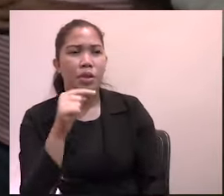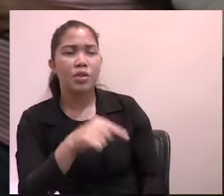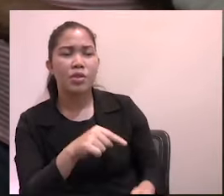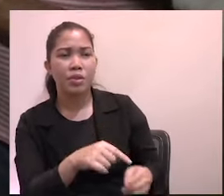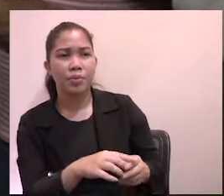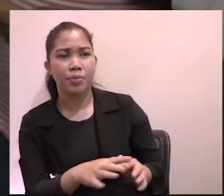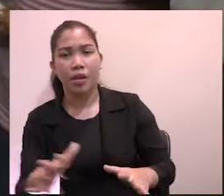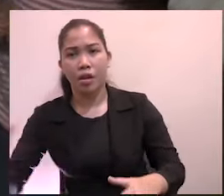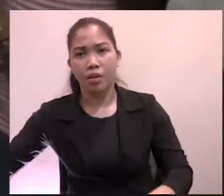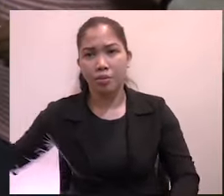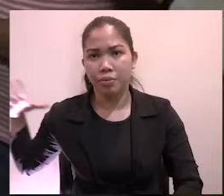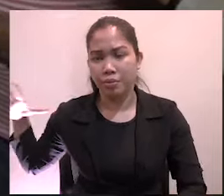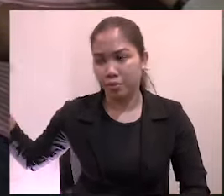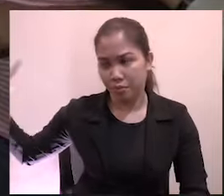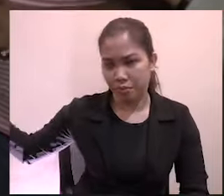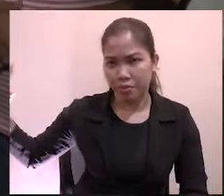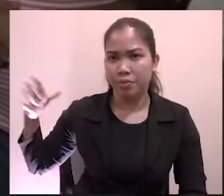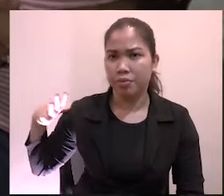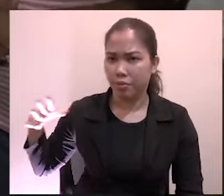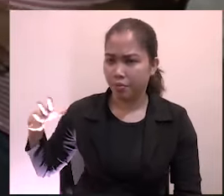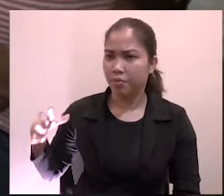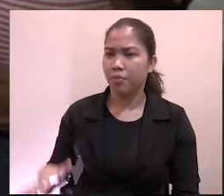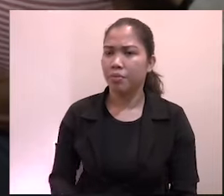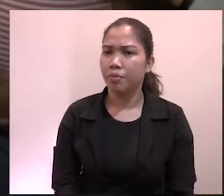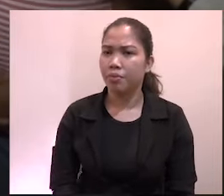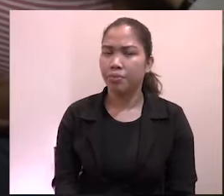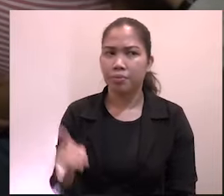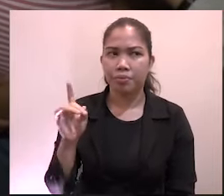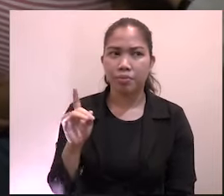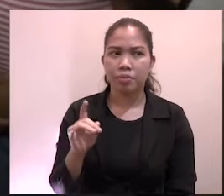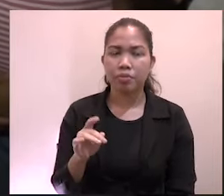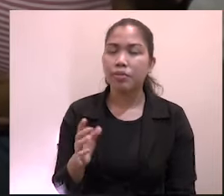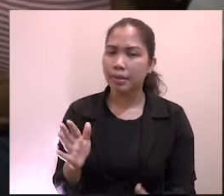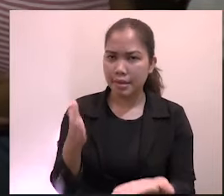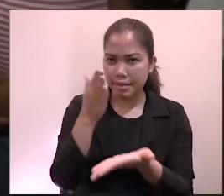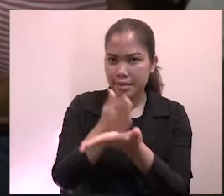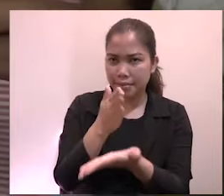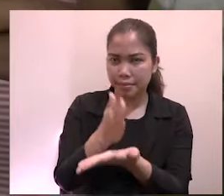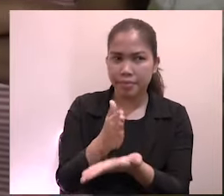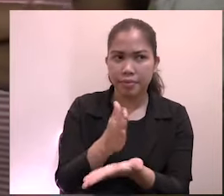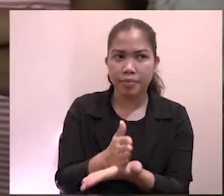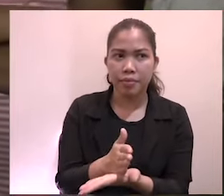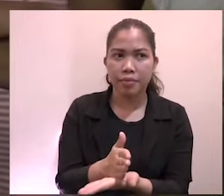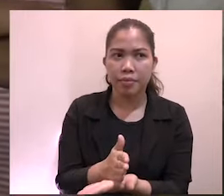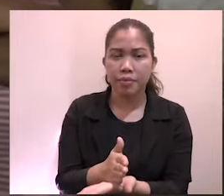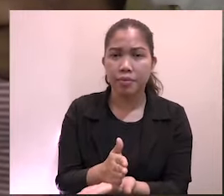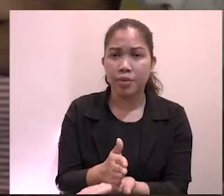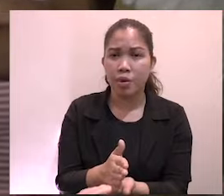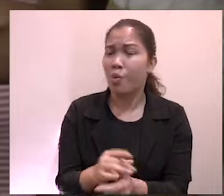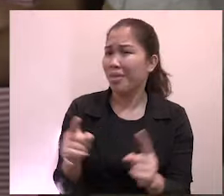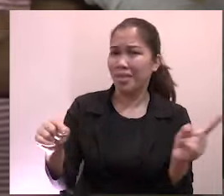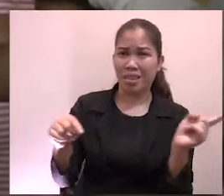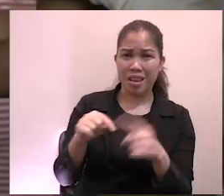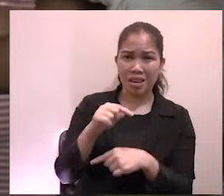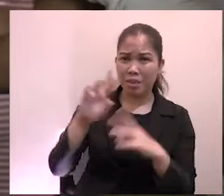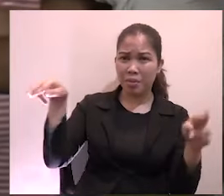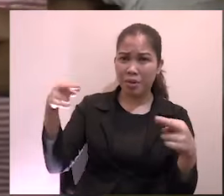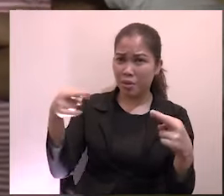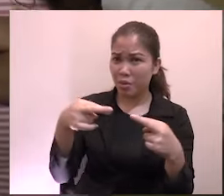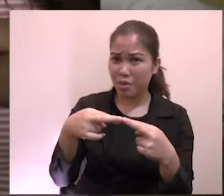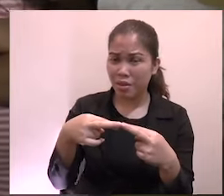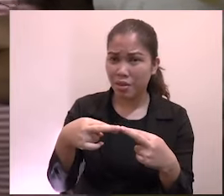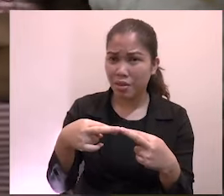kang pagkukulang, Melissa. Marami kang pagkukulang kasi... Tama na po tayo dyan. Hindi na po ba kayang maayos po